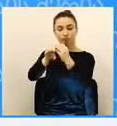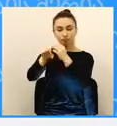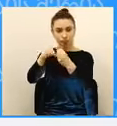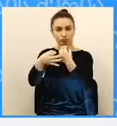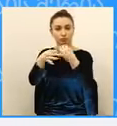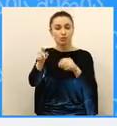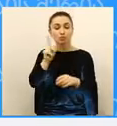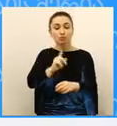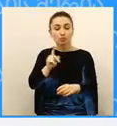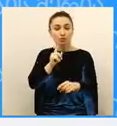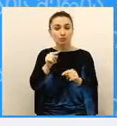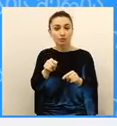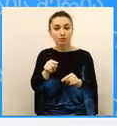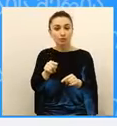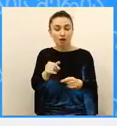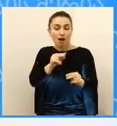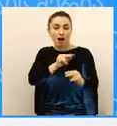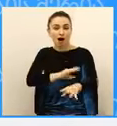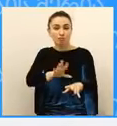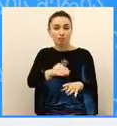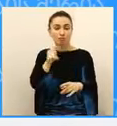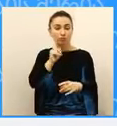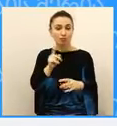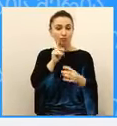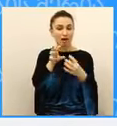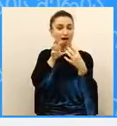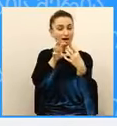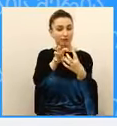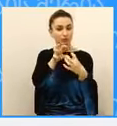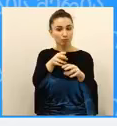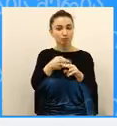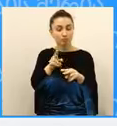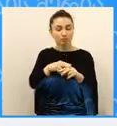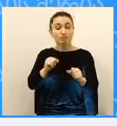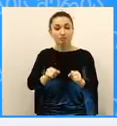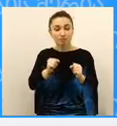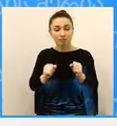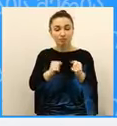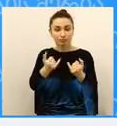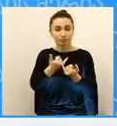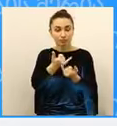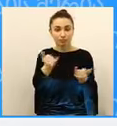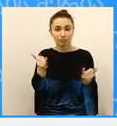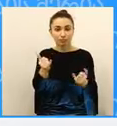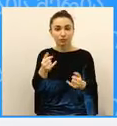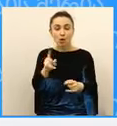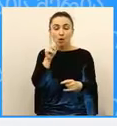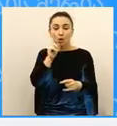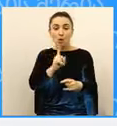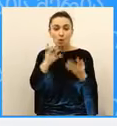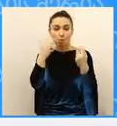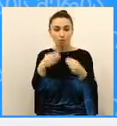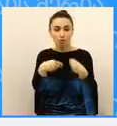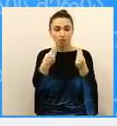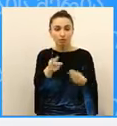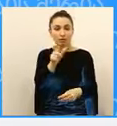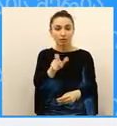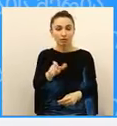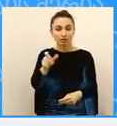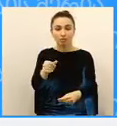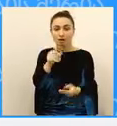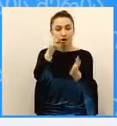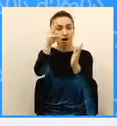როდესაც არ მუშაობს საზოგადოებრივი ტრანსპორტი და მაქსიმალურად ვცდილობთ, რომ კომფორტი შეუქმნათ ადამიანებს,